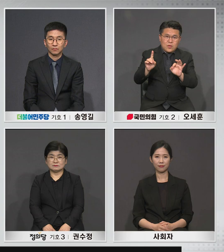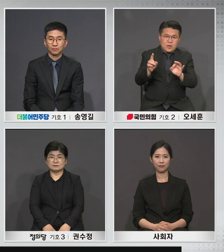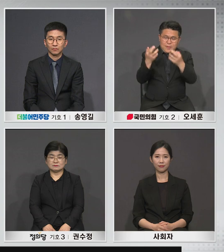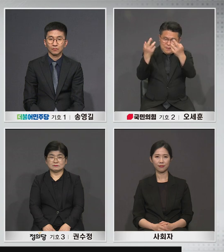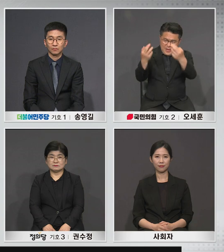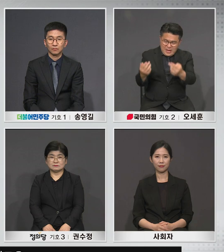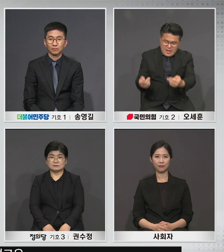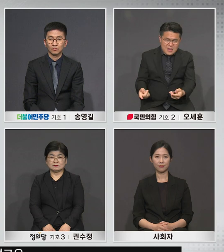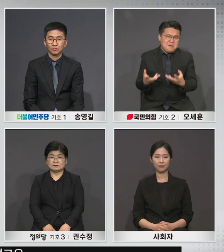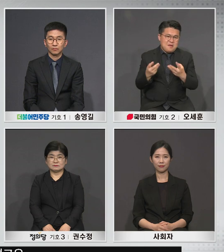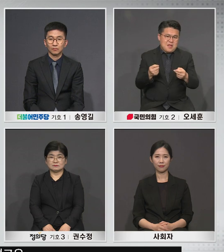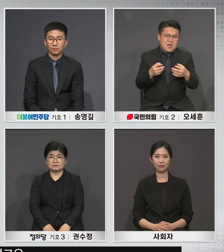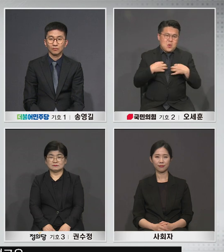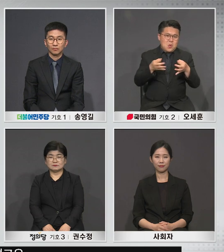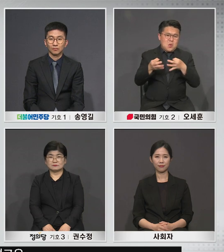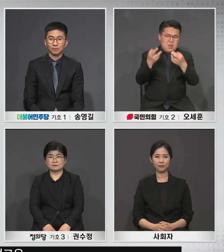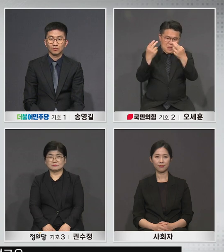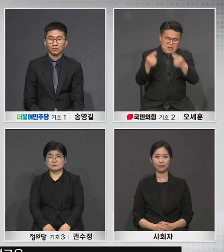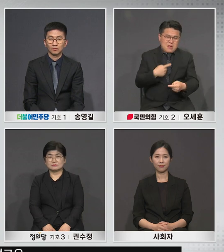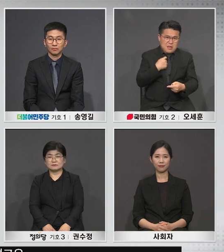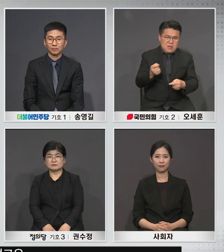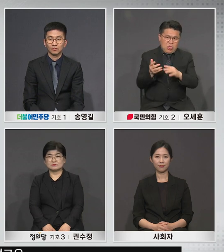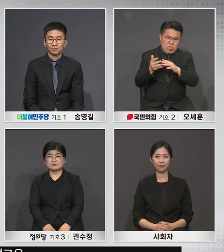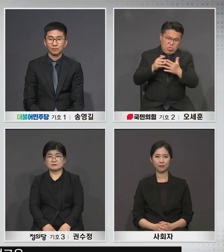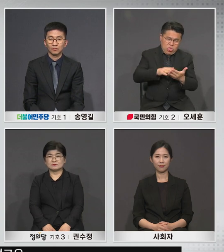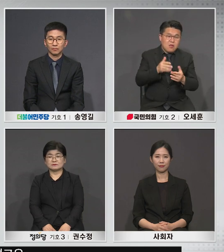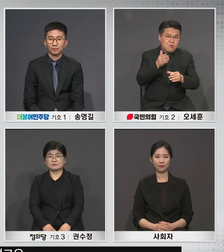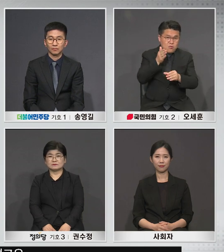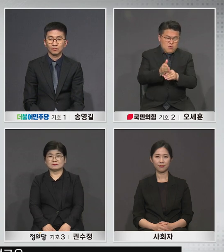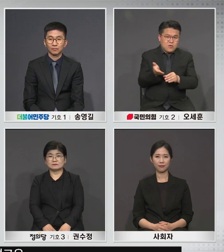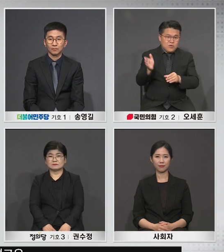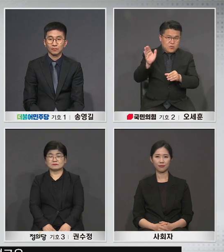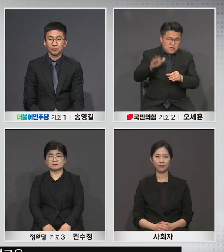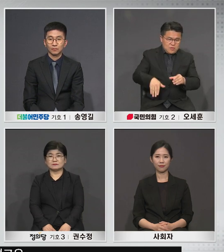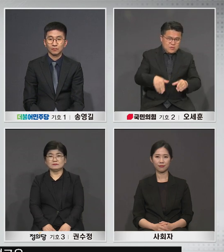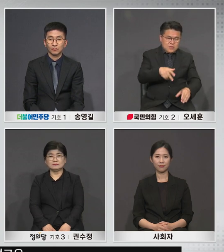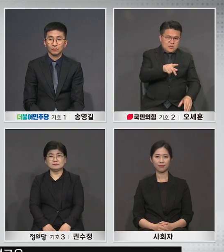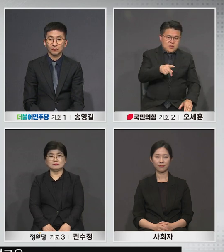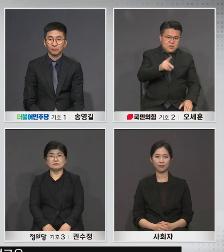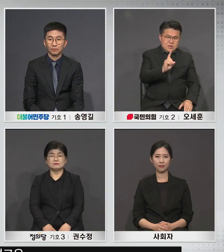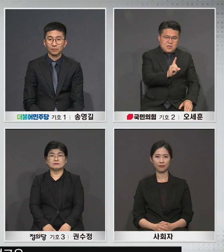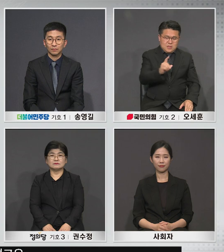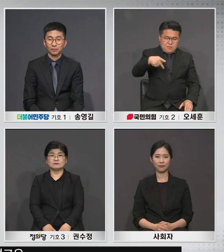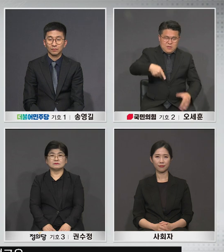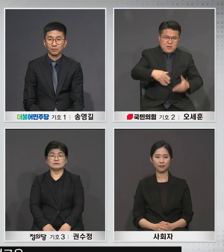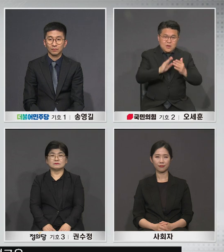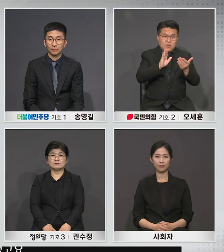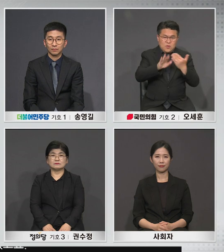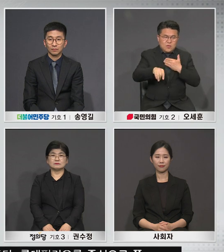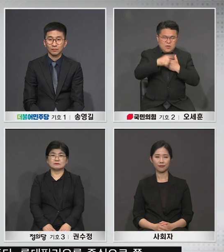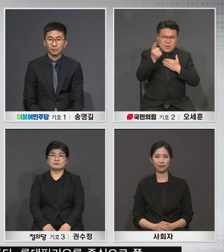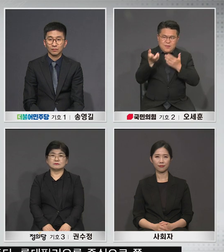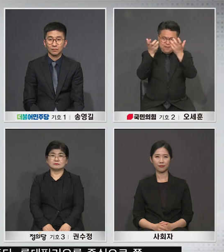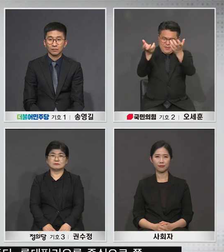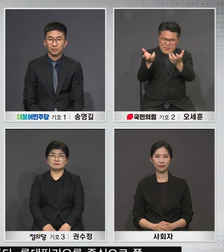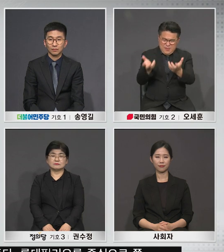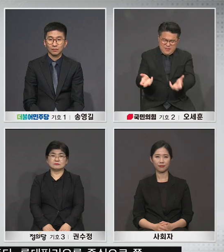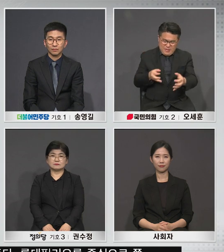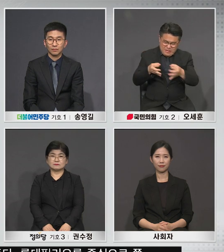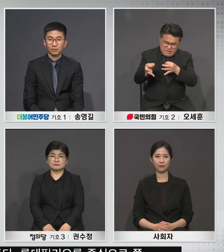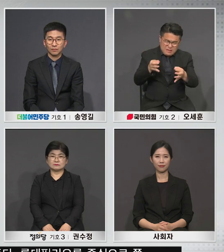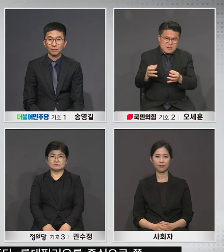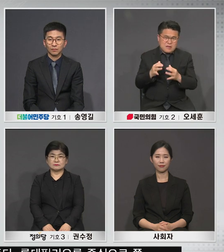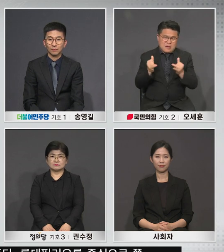빈 아주 어려운 상황이었는데 DDP가 만들어진 이후에 거기에 빈 상가가 없을 정도로 아주 호황을